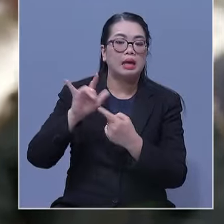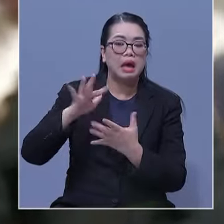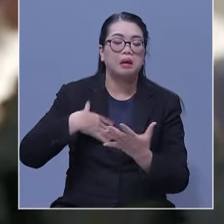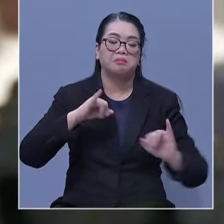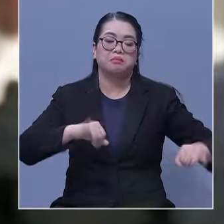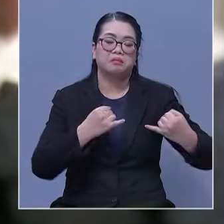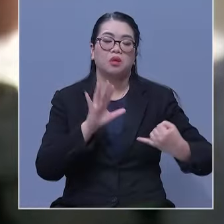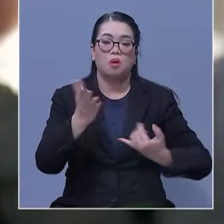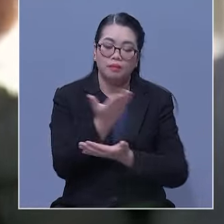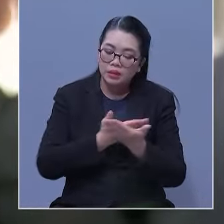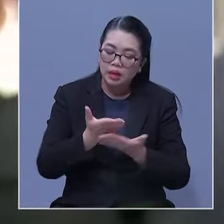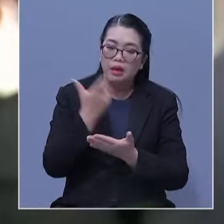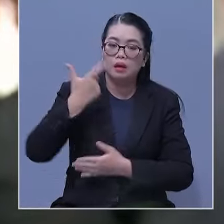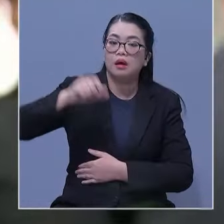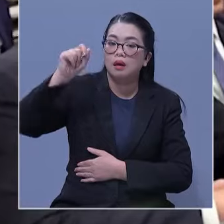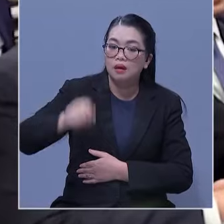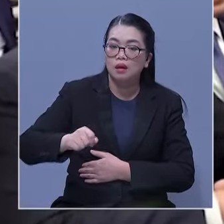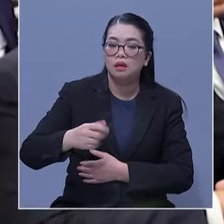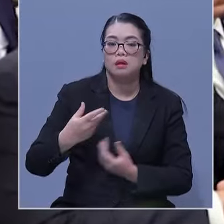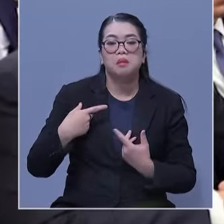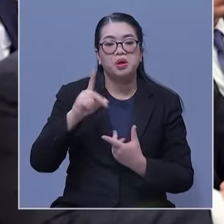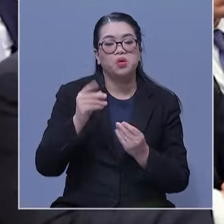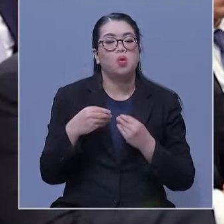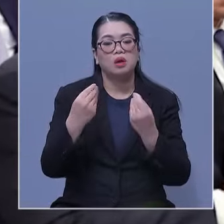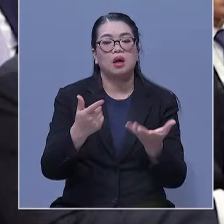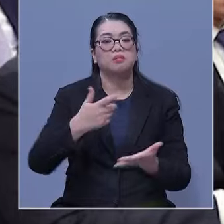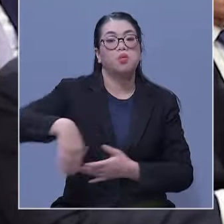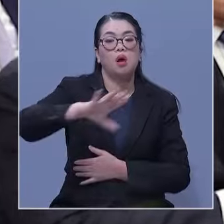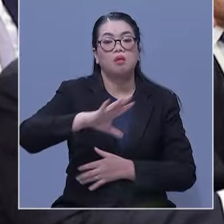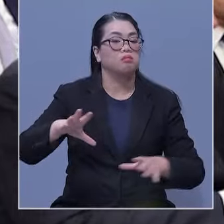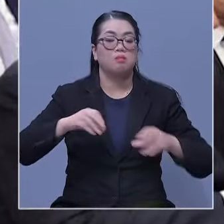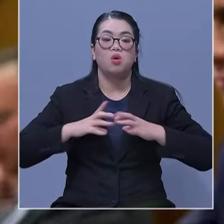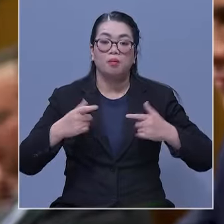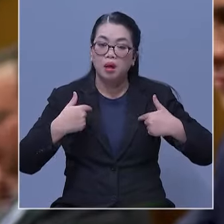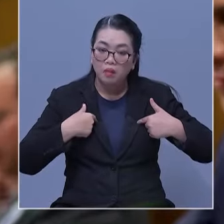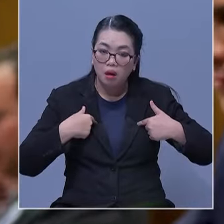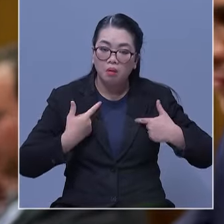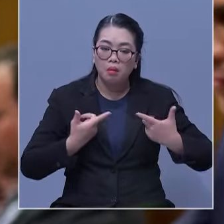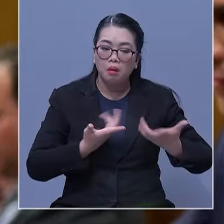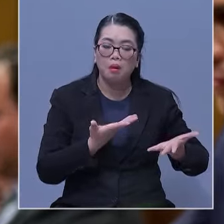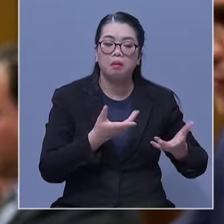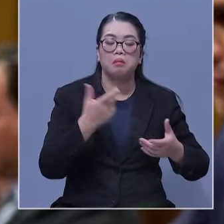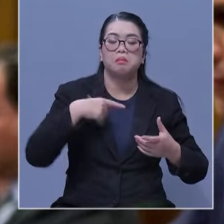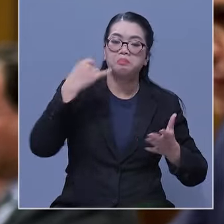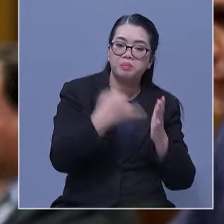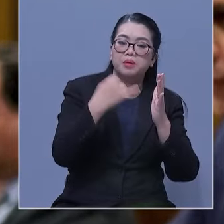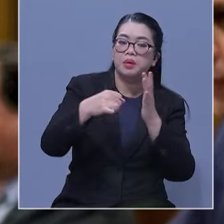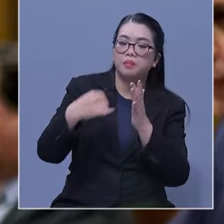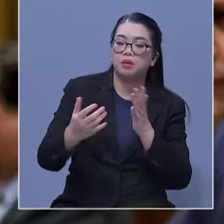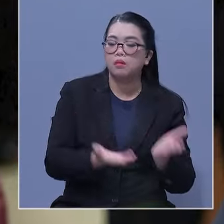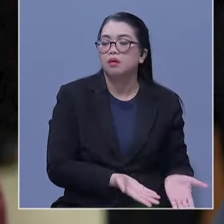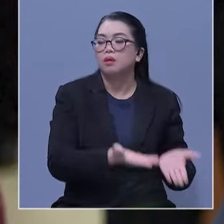a rigged trial, a disgrace. They wouldn't give us a venue change. This was a